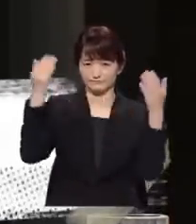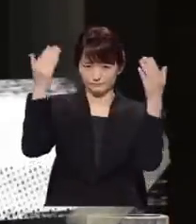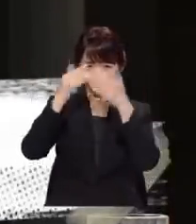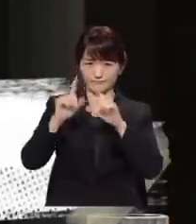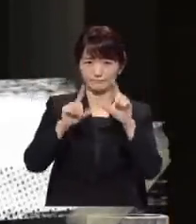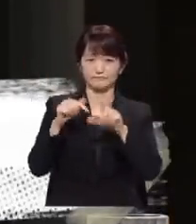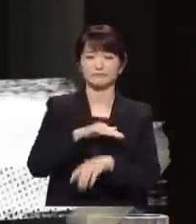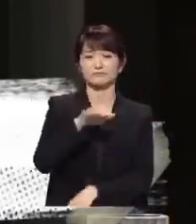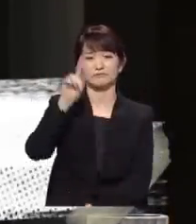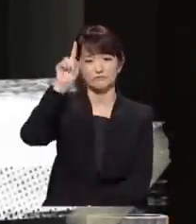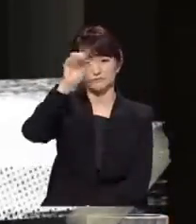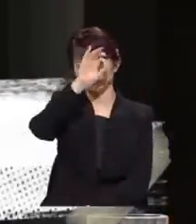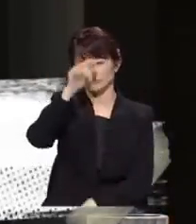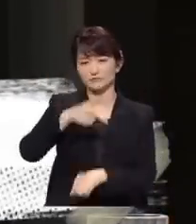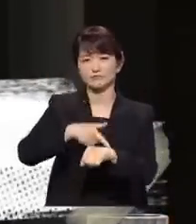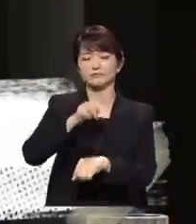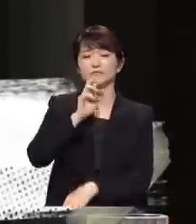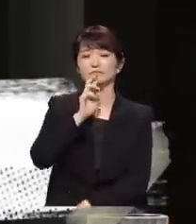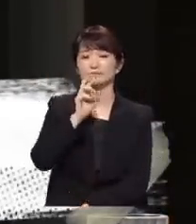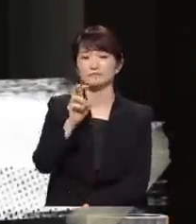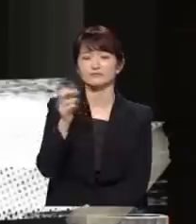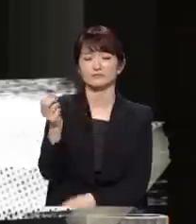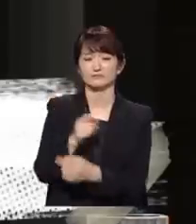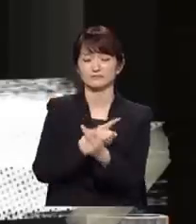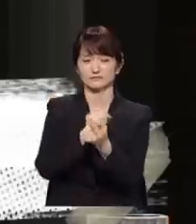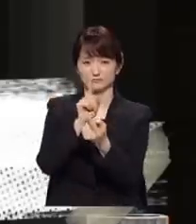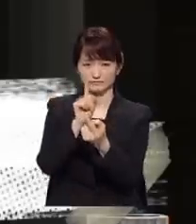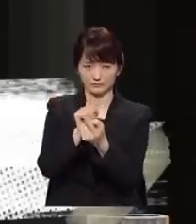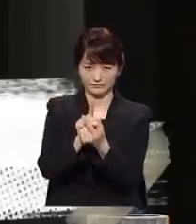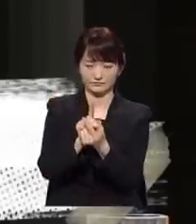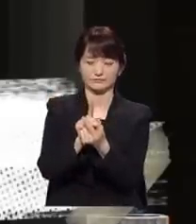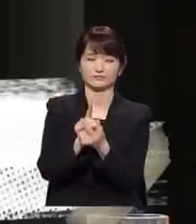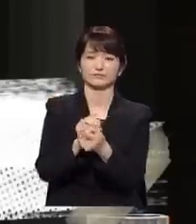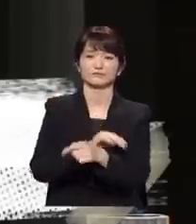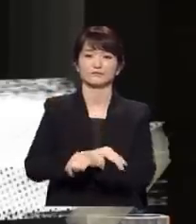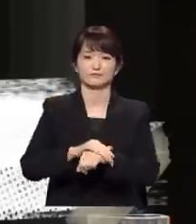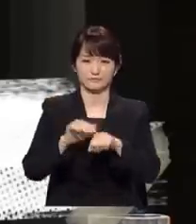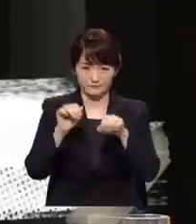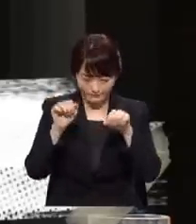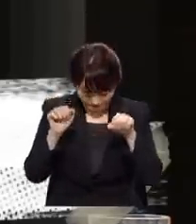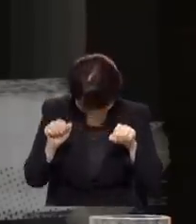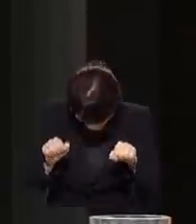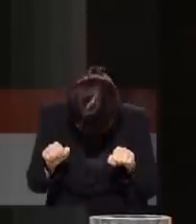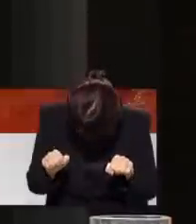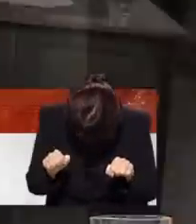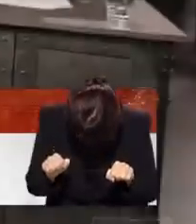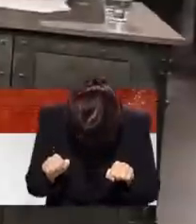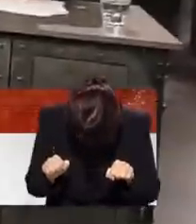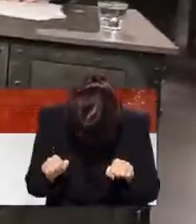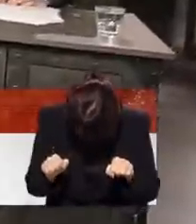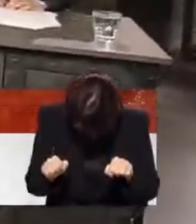보내시고요. 저희는 내일도 별이 6개 반, 4반, 6반 저녁 6시만 다시 옵니다. 안녕히 계십시오.